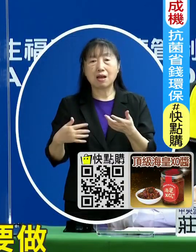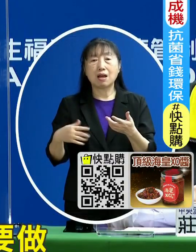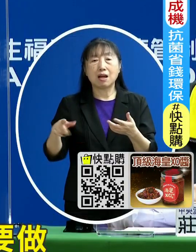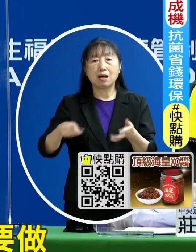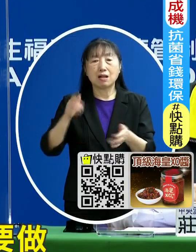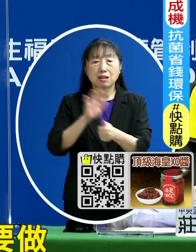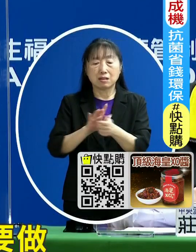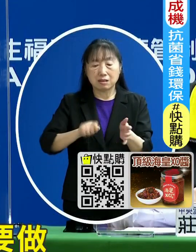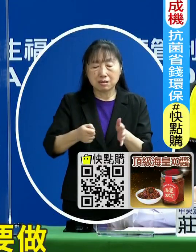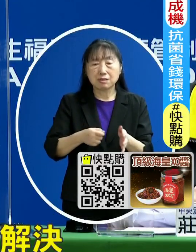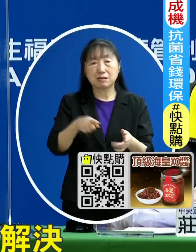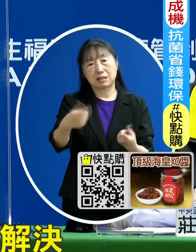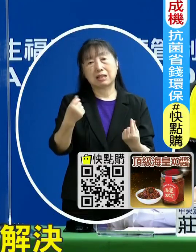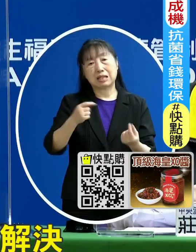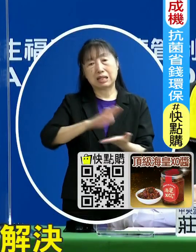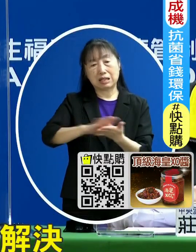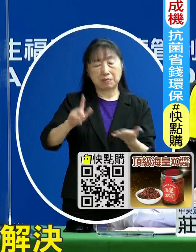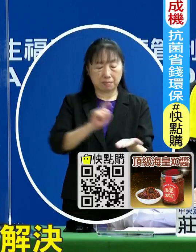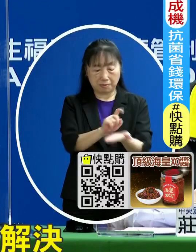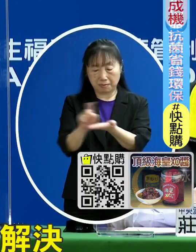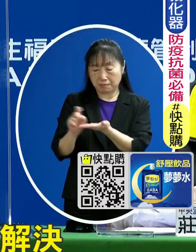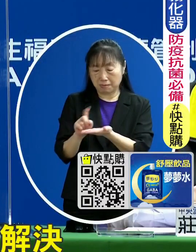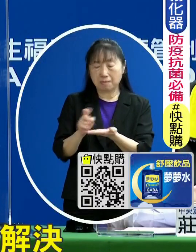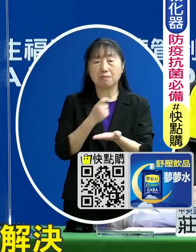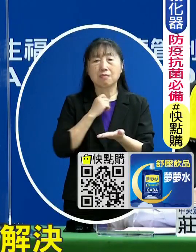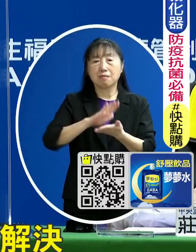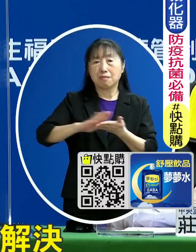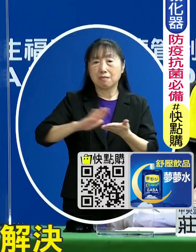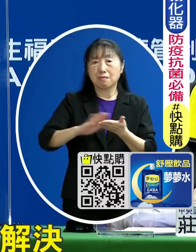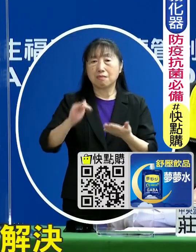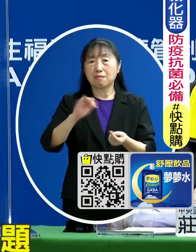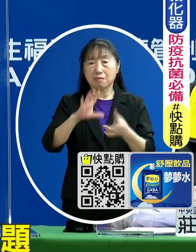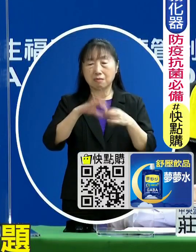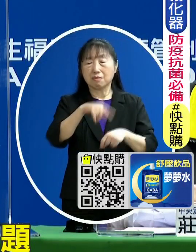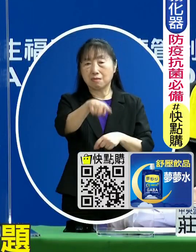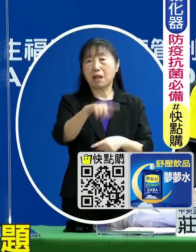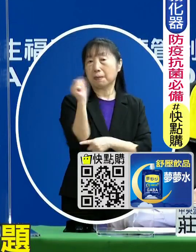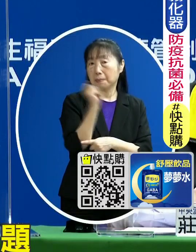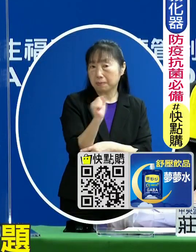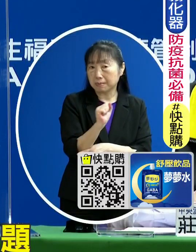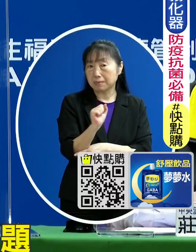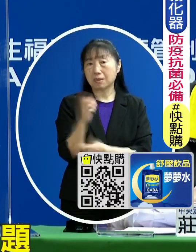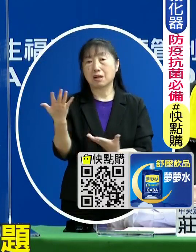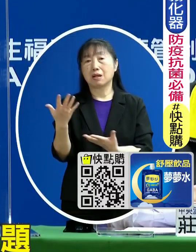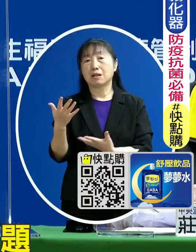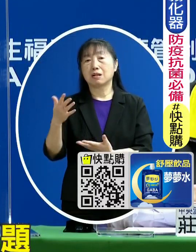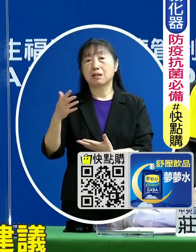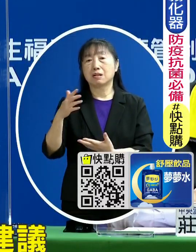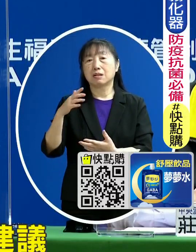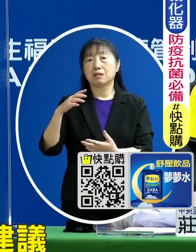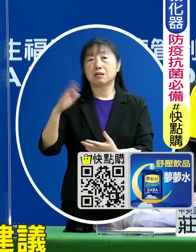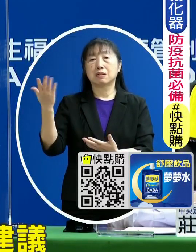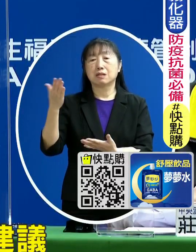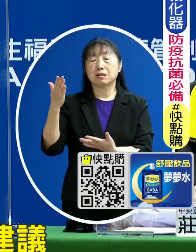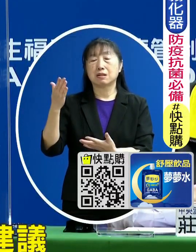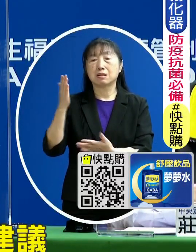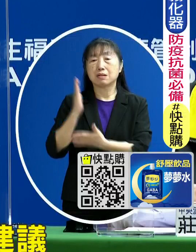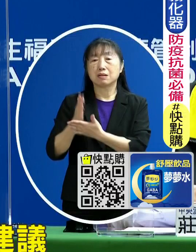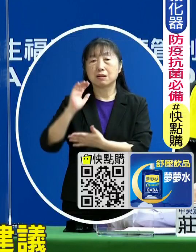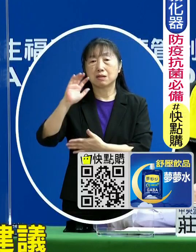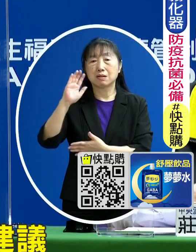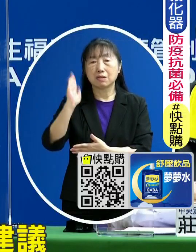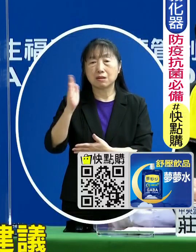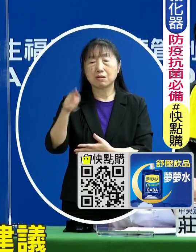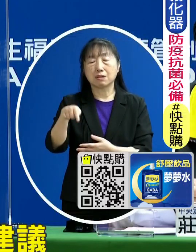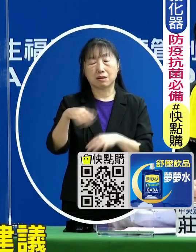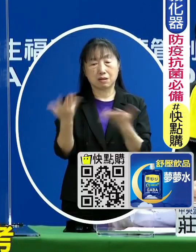做，那我只是说我们尽量解决不能跟不准的问题，那提出一些相关的建议可以让